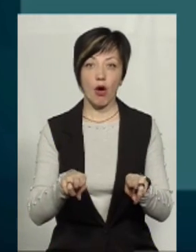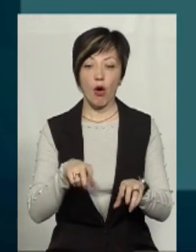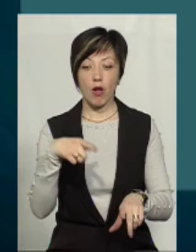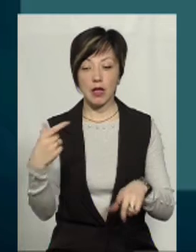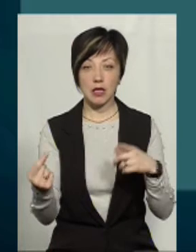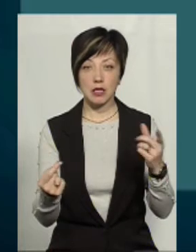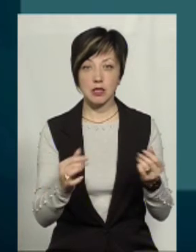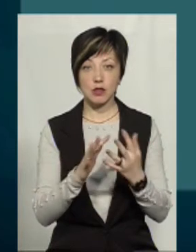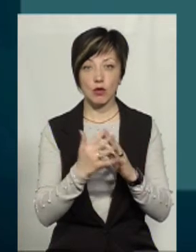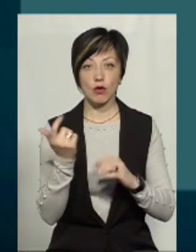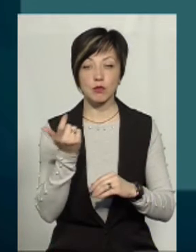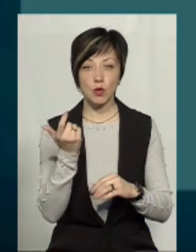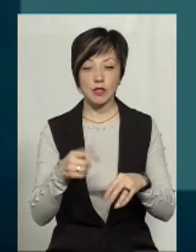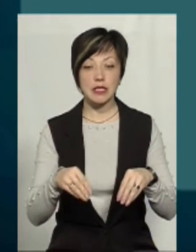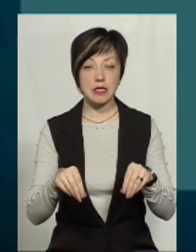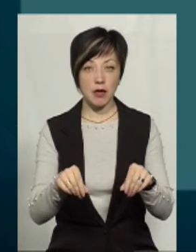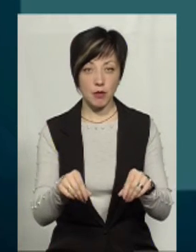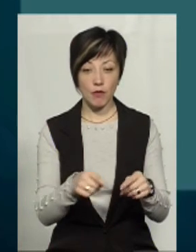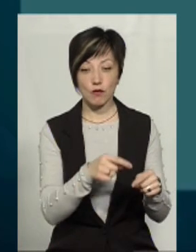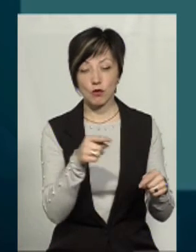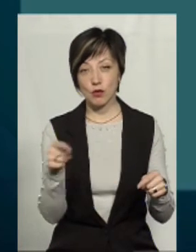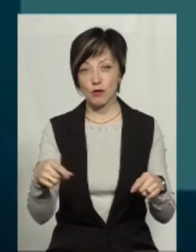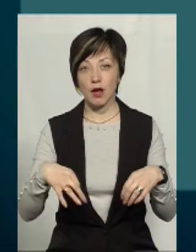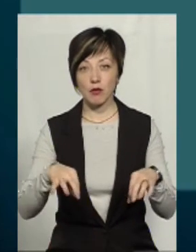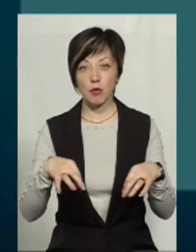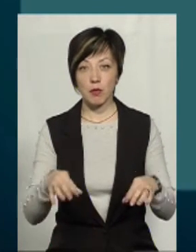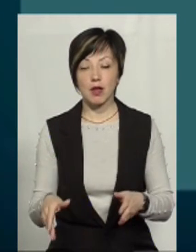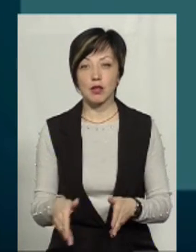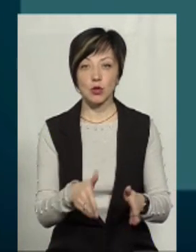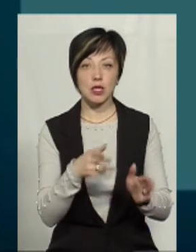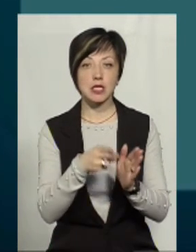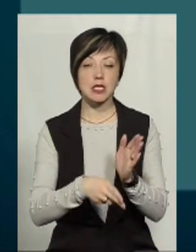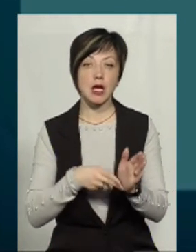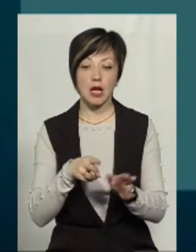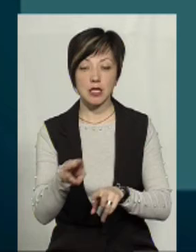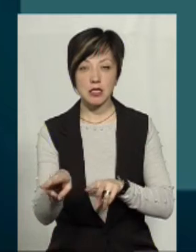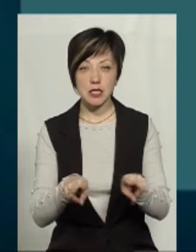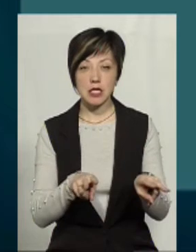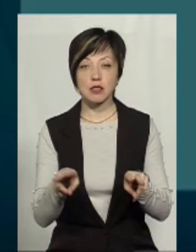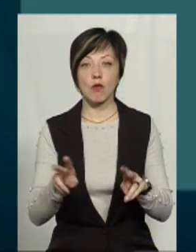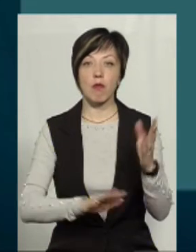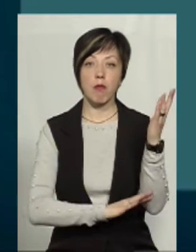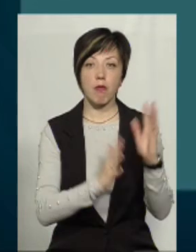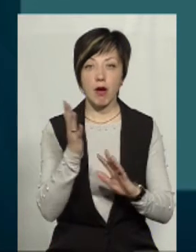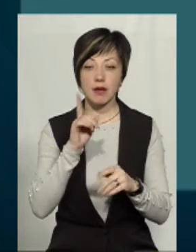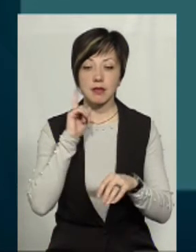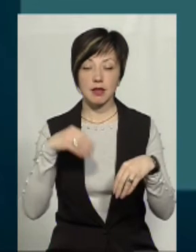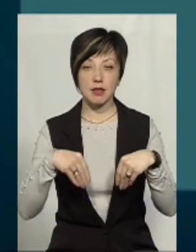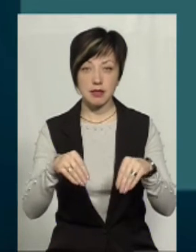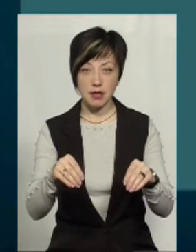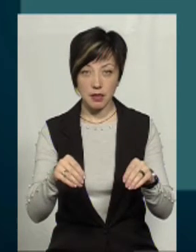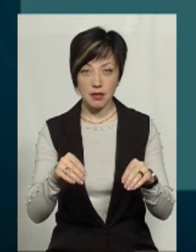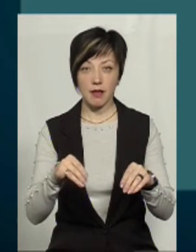на сільськогосподарських землях, вздовж автомобільних доріг і залізниць, у парках, зелених насадженнях та